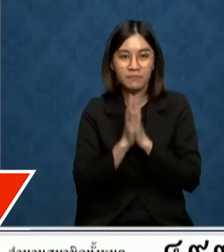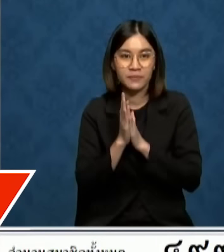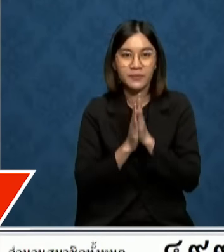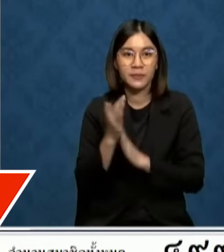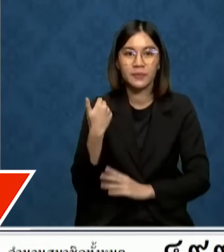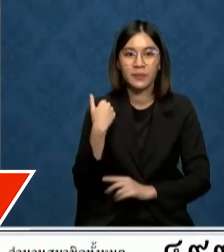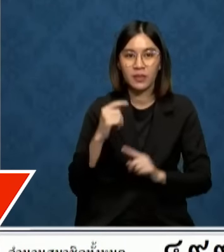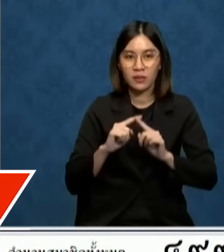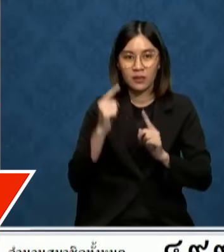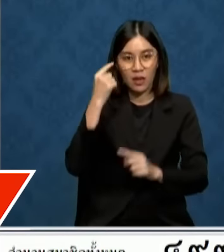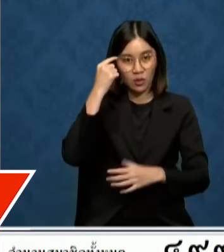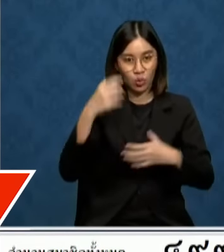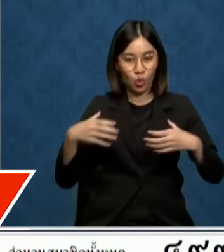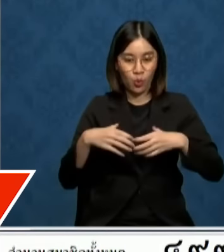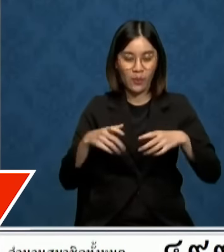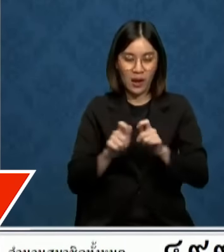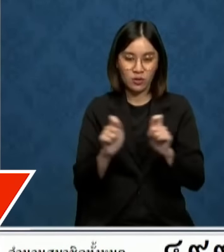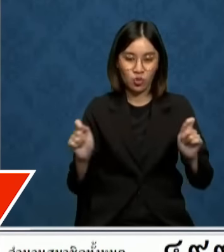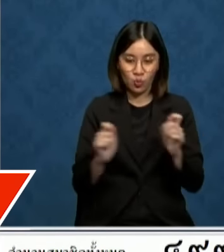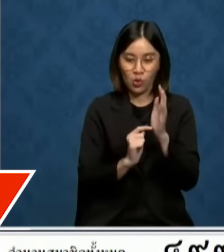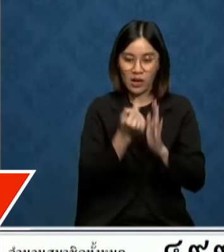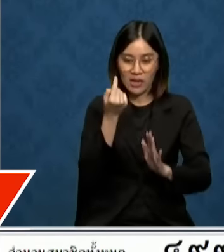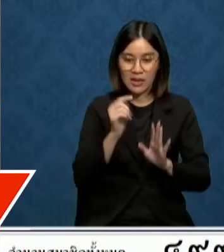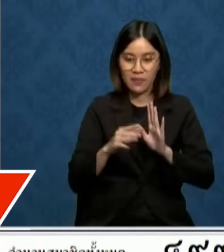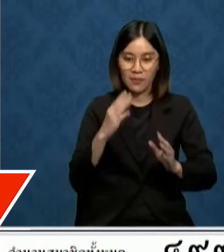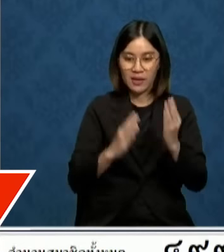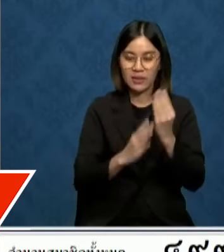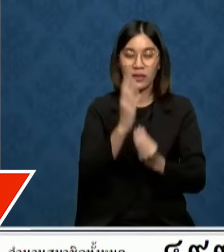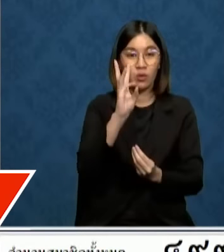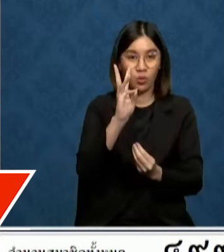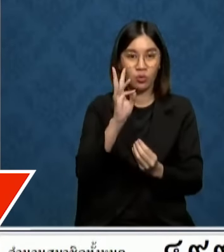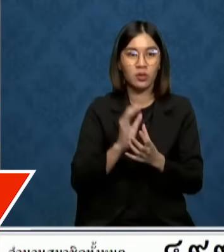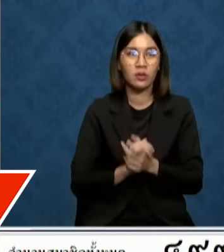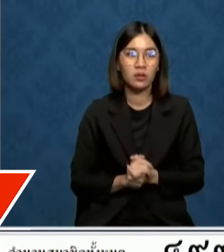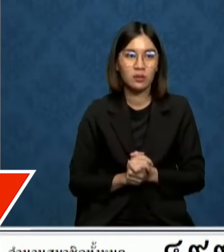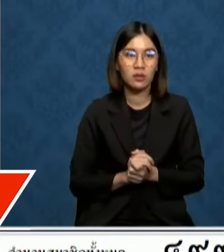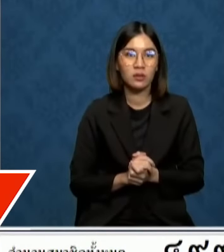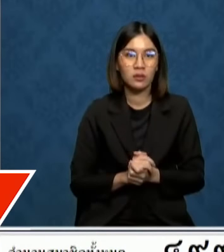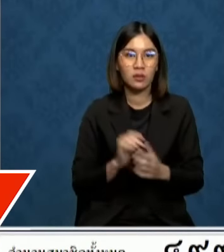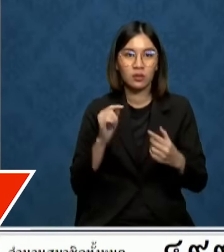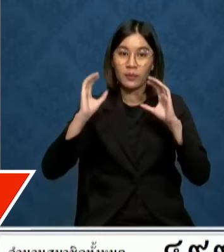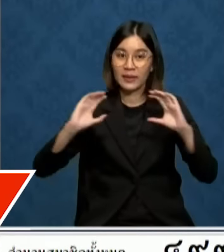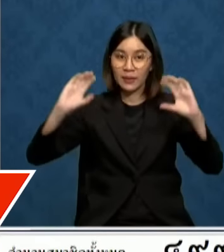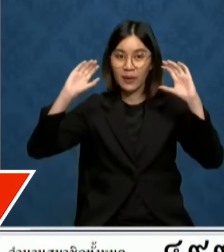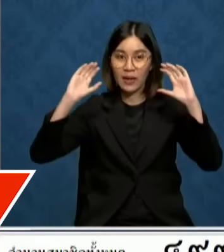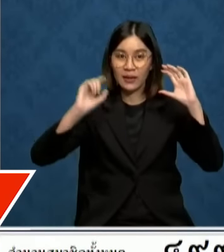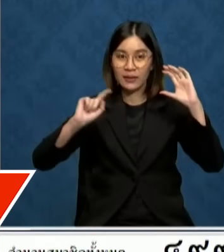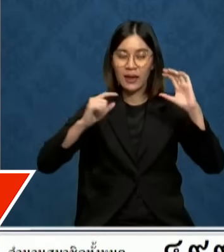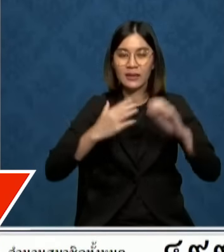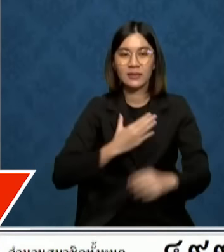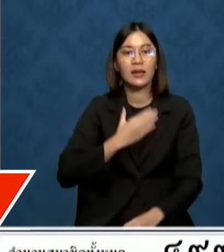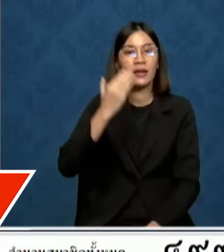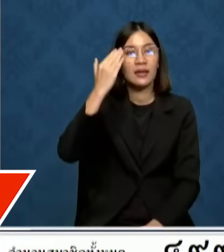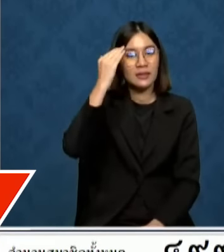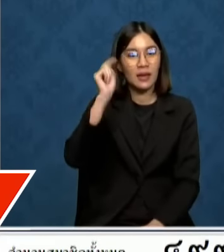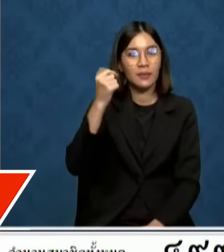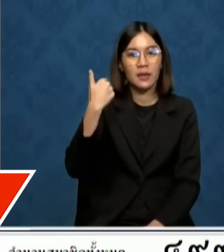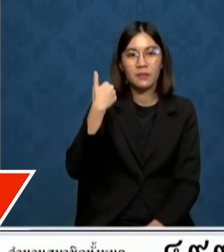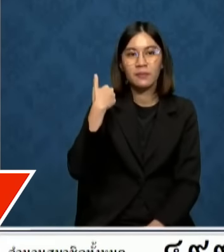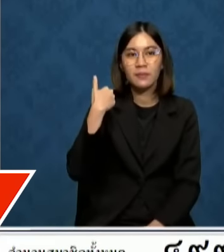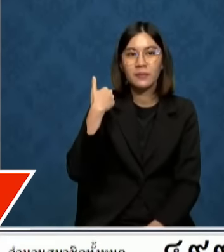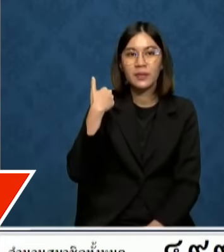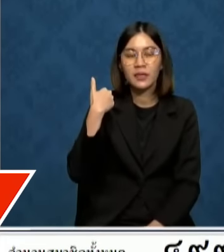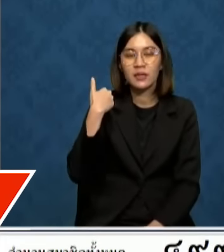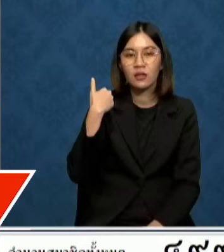ที่รู้ว่าพิ่งตั้งอนุกรรมการได้เพียง 6สัปดาห์เท่านั้นแต่ในส่วนของฝั่งรัฐบาลดิฉันทราบว่ามีการตั้ง